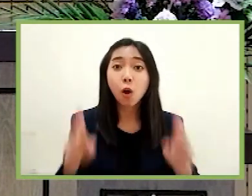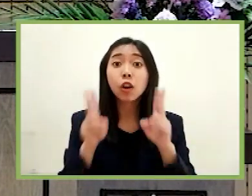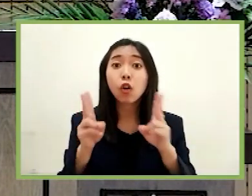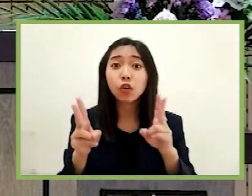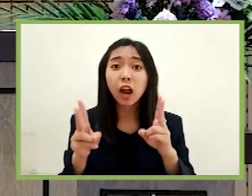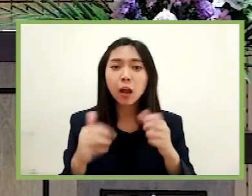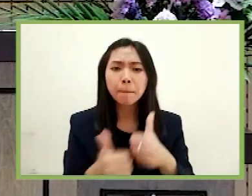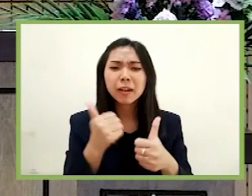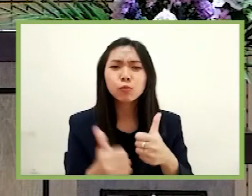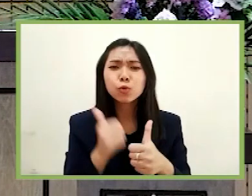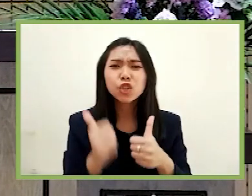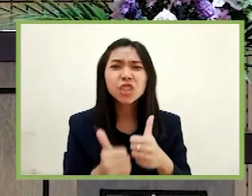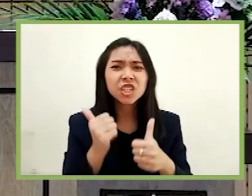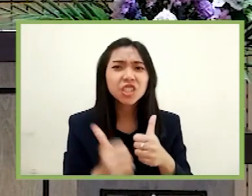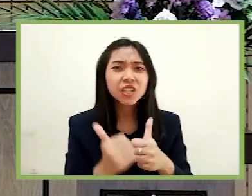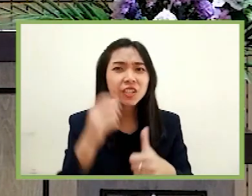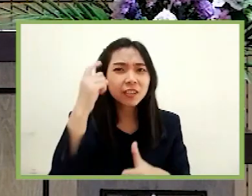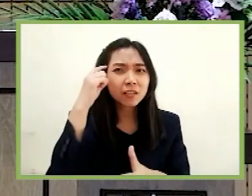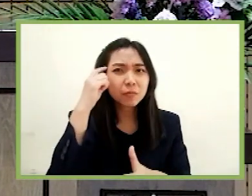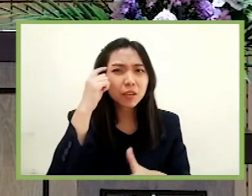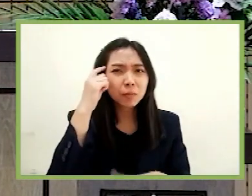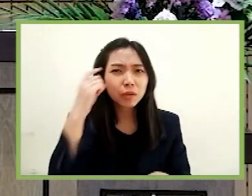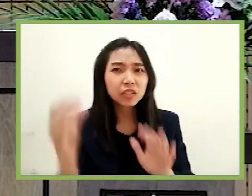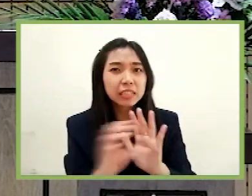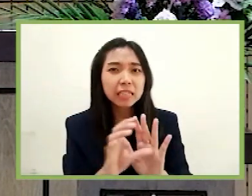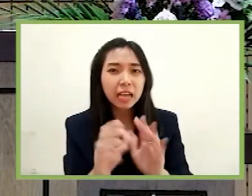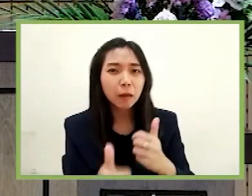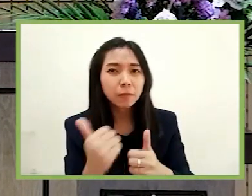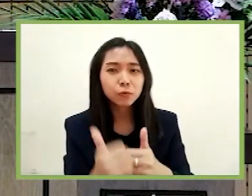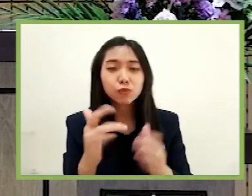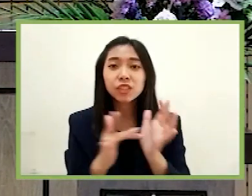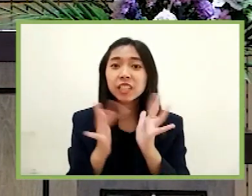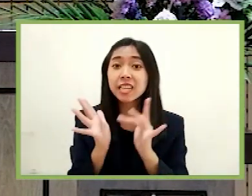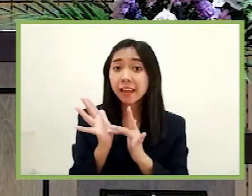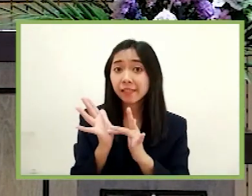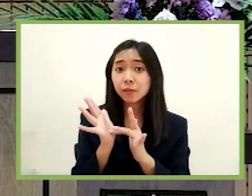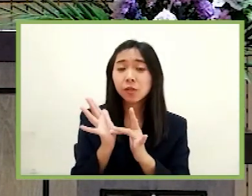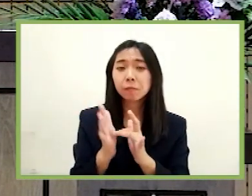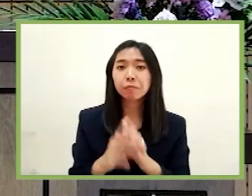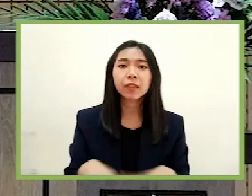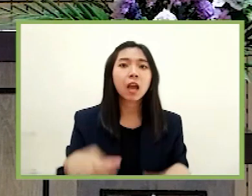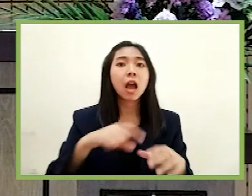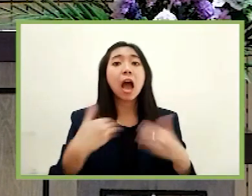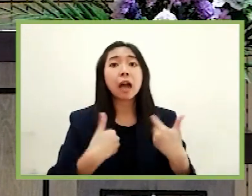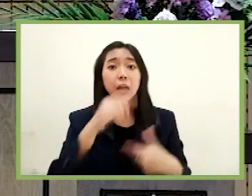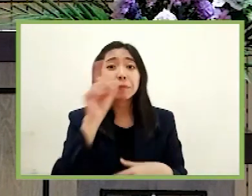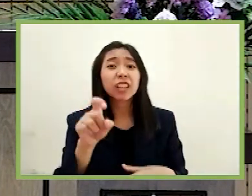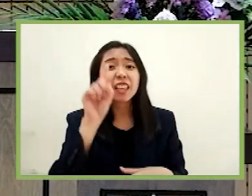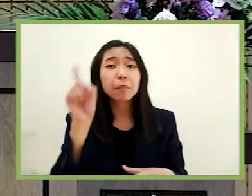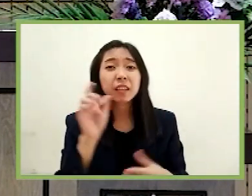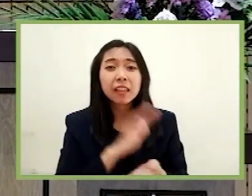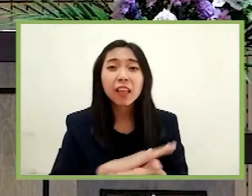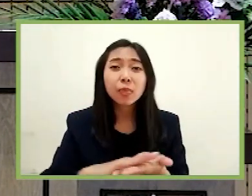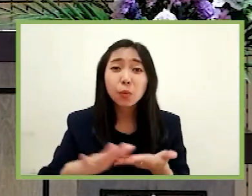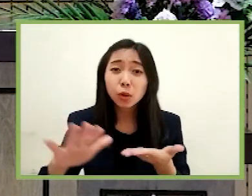itu memuji sus dengan segala cara untuk menjatuhkan apapun itu entah pertanyaan itu tulus untuk